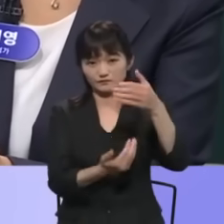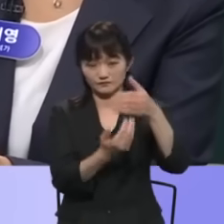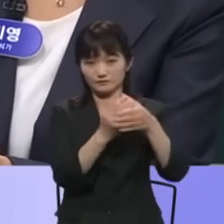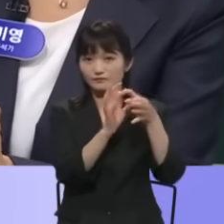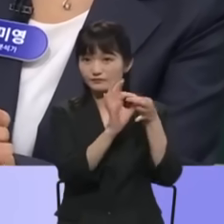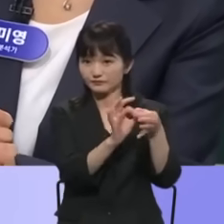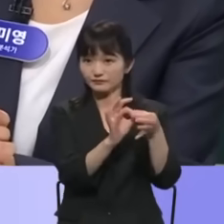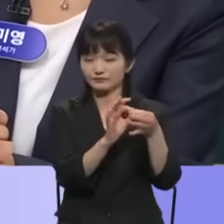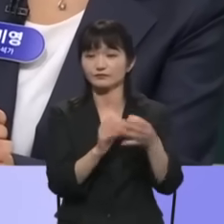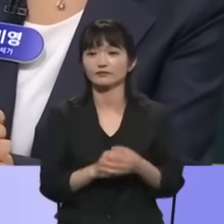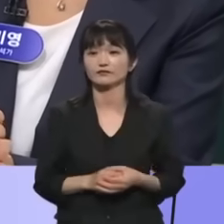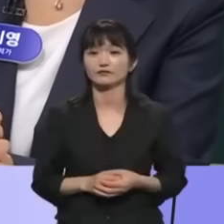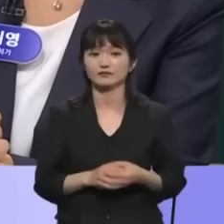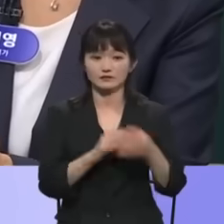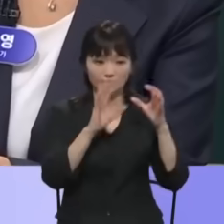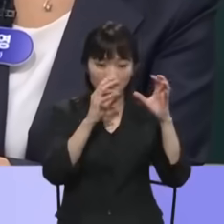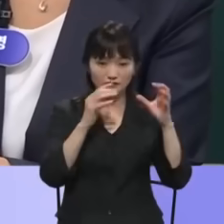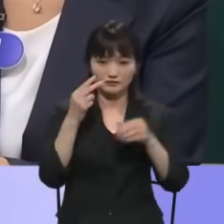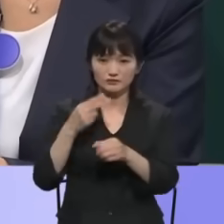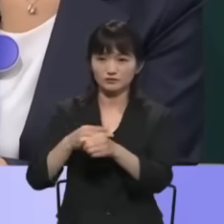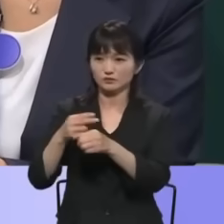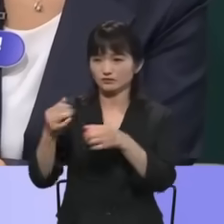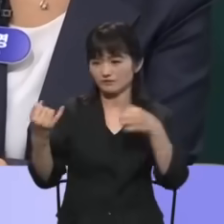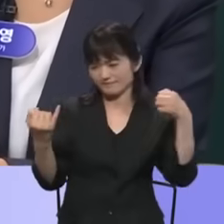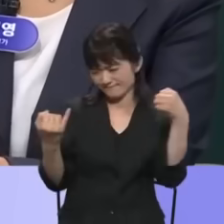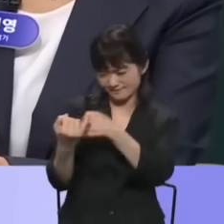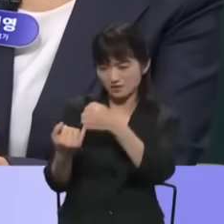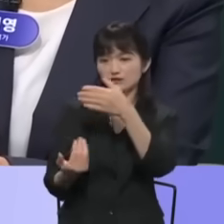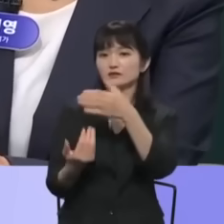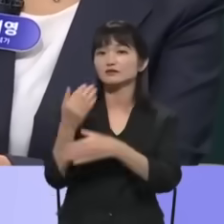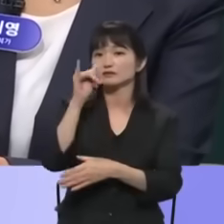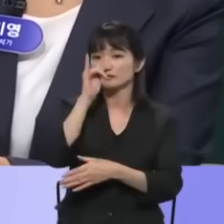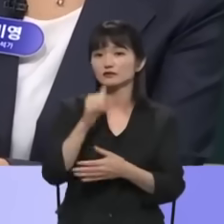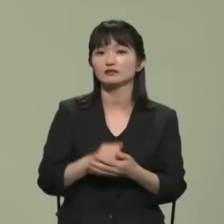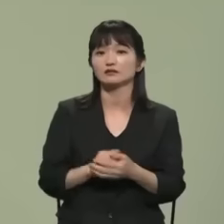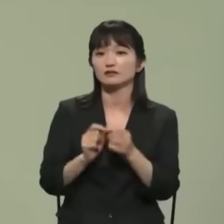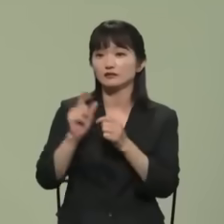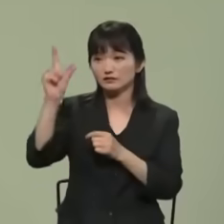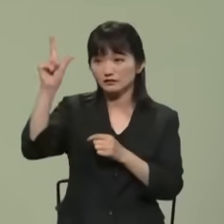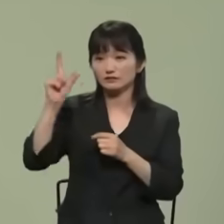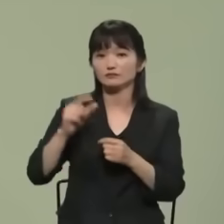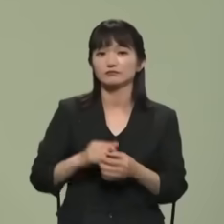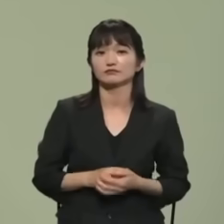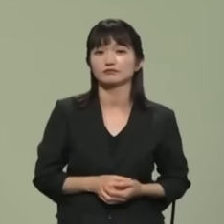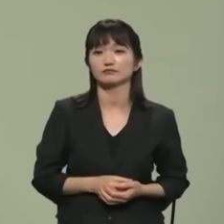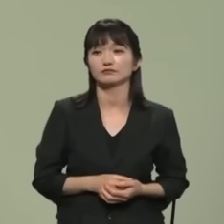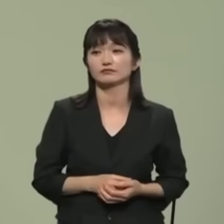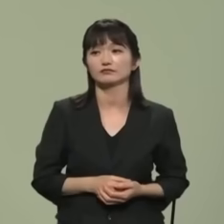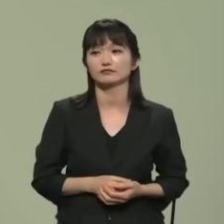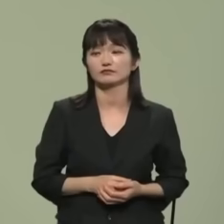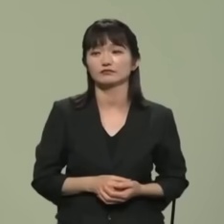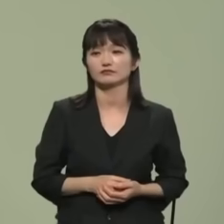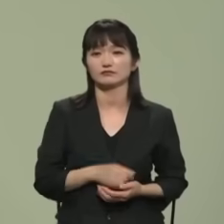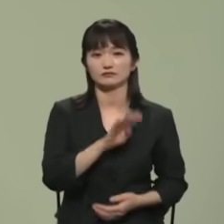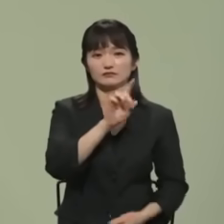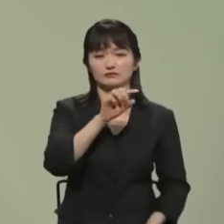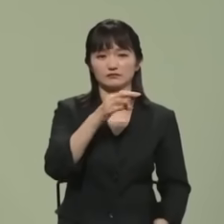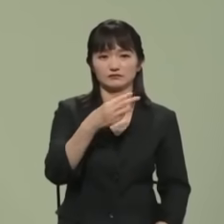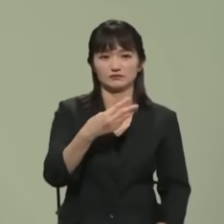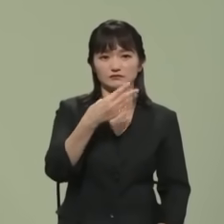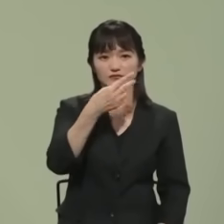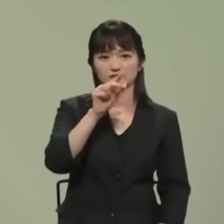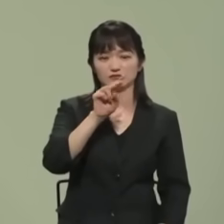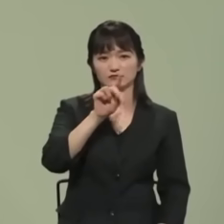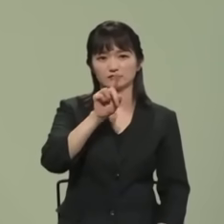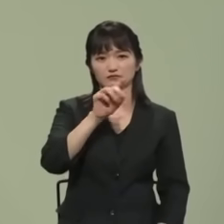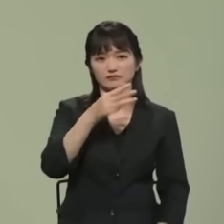이야기 혹은 아이들이 교사를 폭행하는 이야기들이 나오잖아요 근데 대다수의 경우들을 좀 보면 이런 발달장애나 정서 장애가